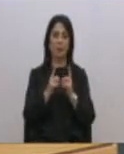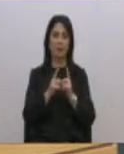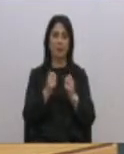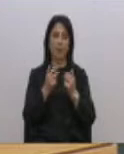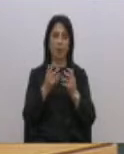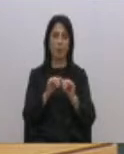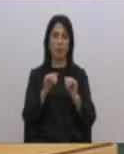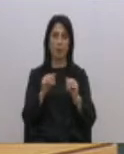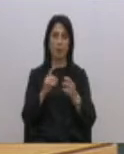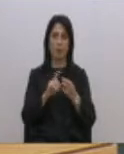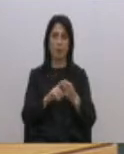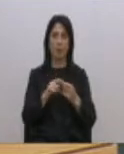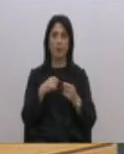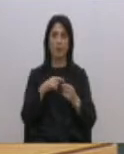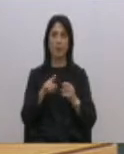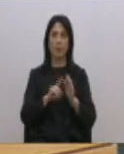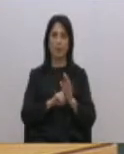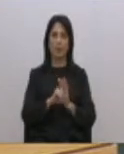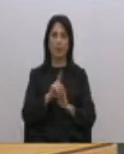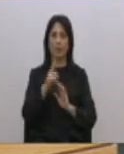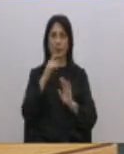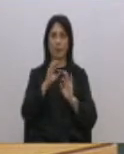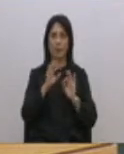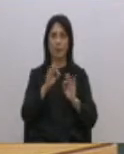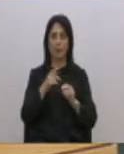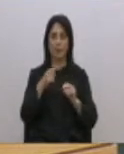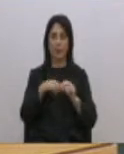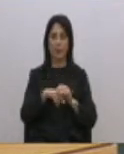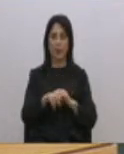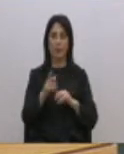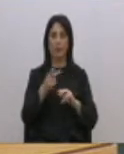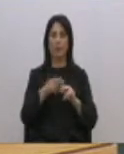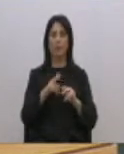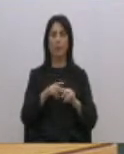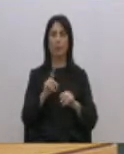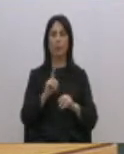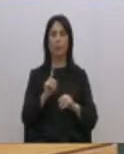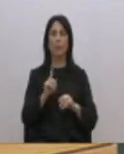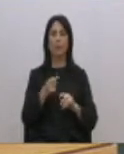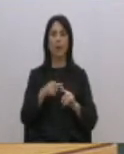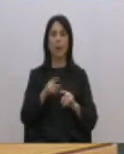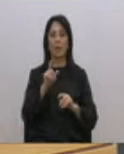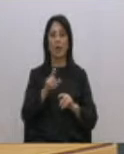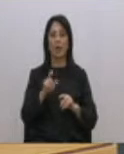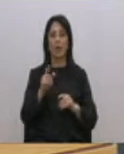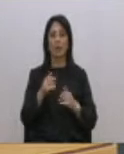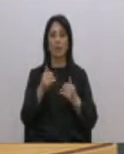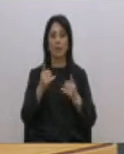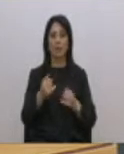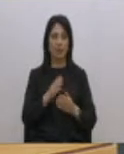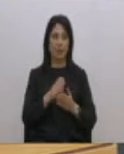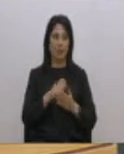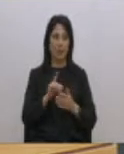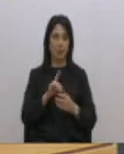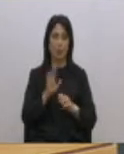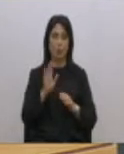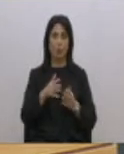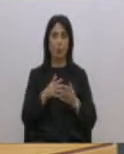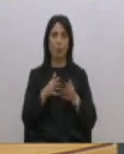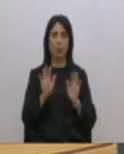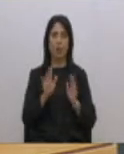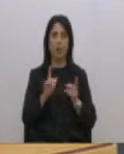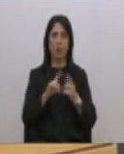ზრდას ეხება და მე ეს თავიდანვე აღვნიშნე გამომდინარე იქიდან, რომ ამ ადამიანებისთვის ერთ-ერთ უმთავრეს რომ